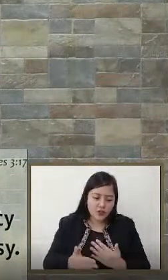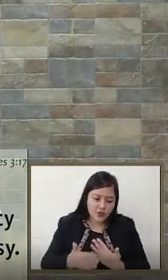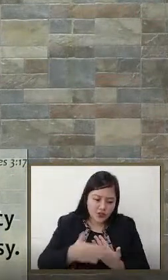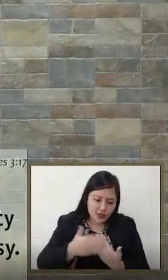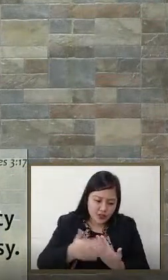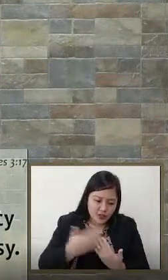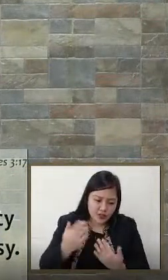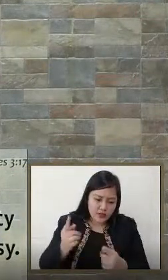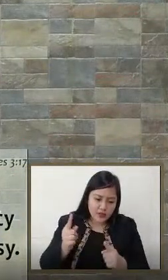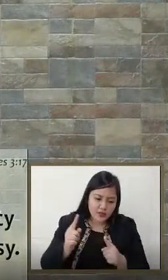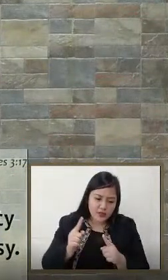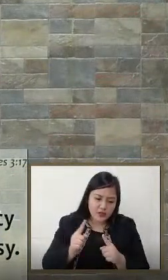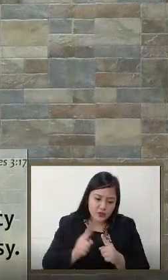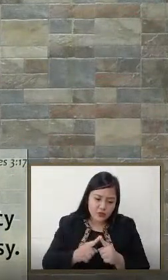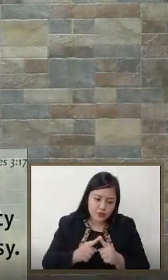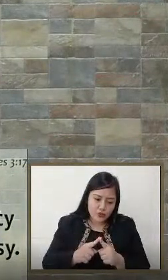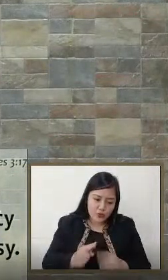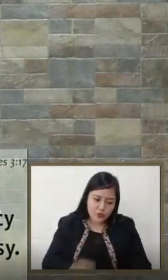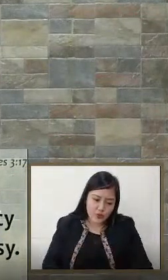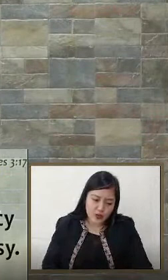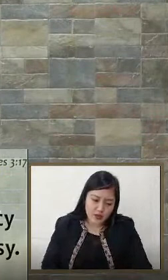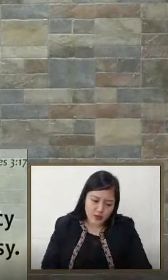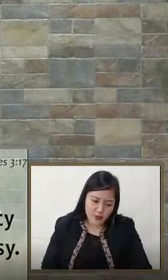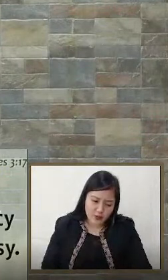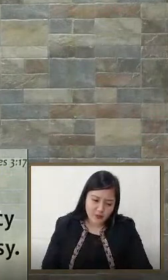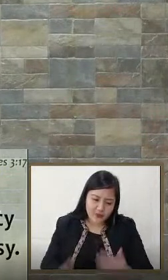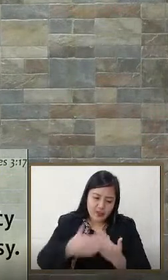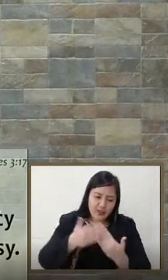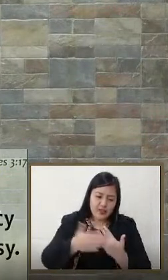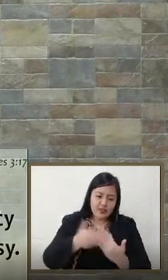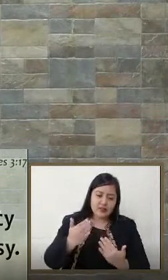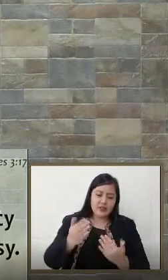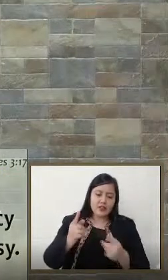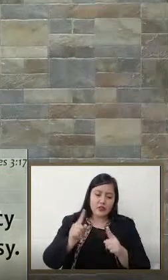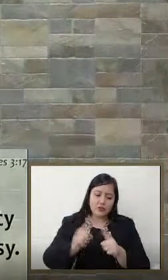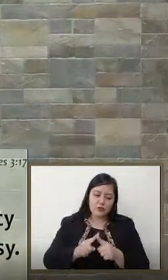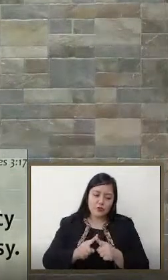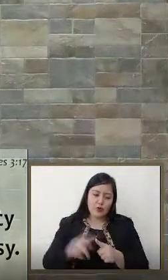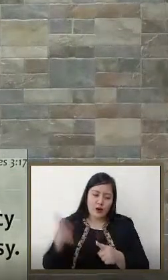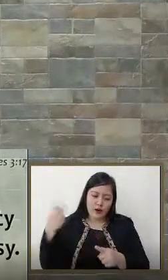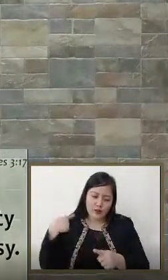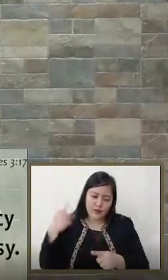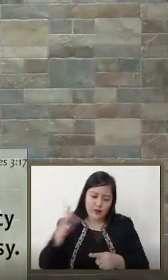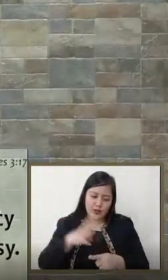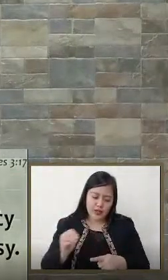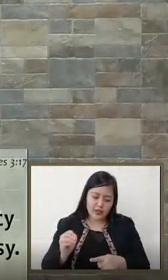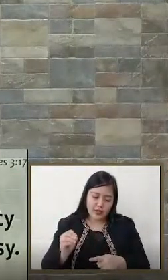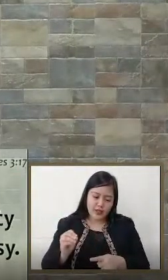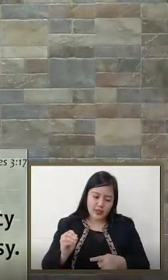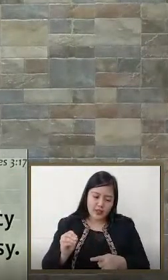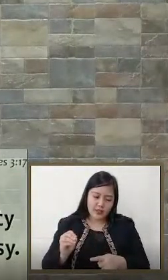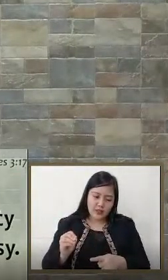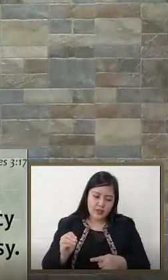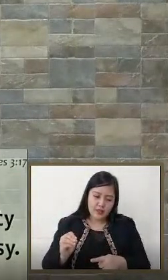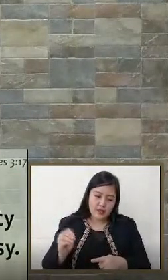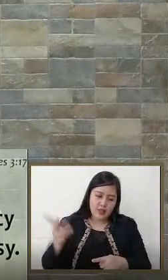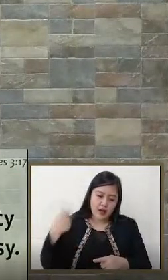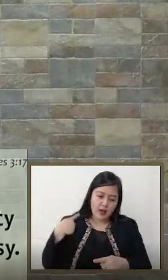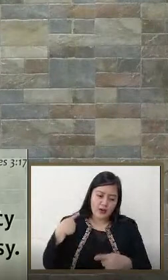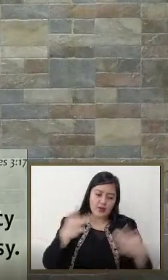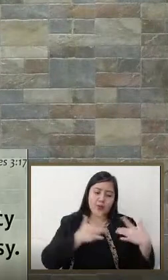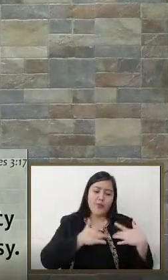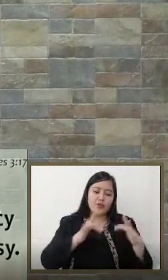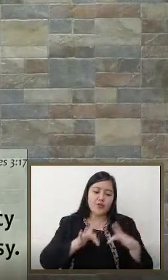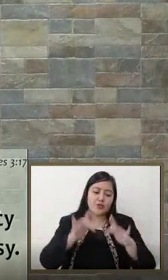And full of what? Mercy and what? Good fruits. You like it. Di ba? Sino ang ayaw ng